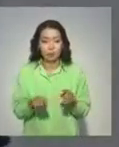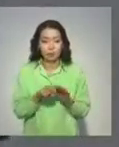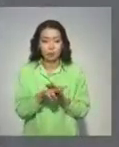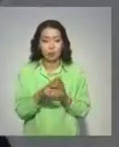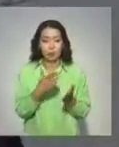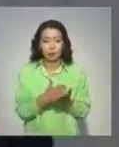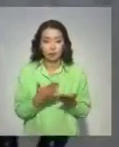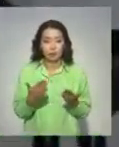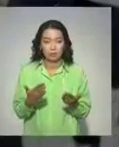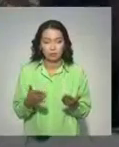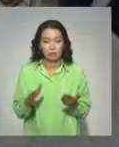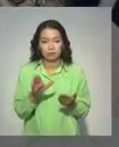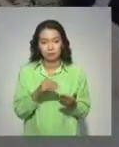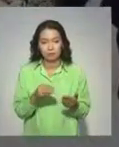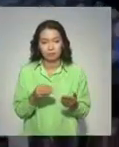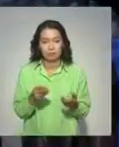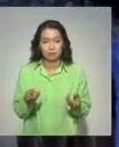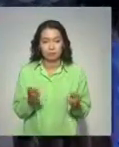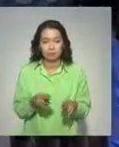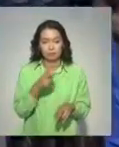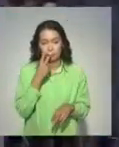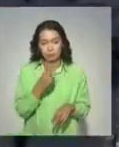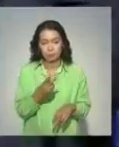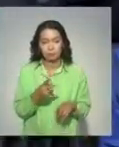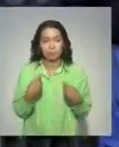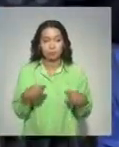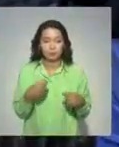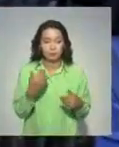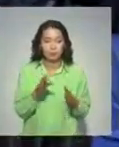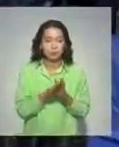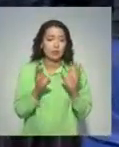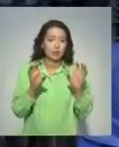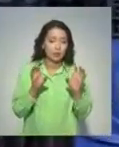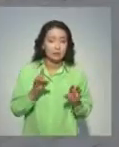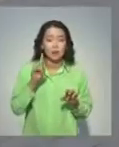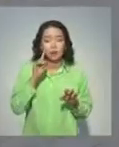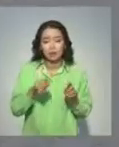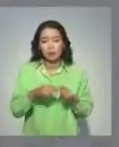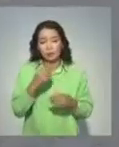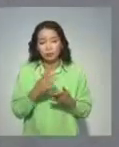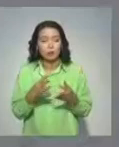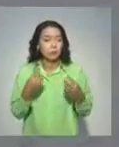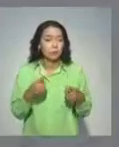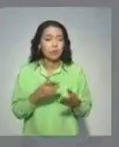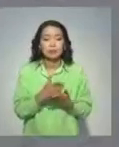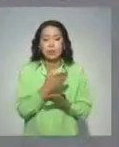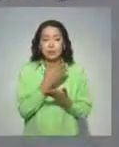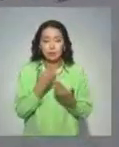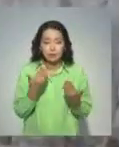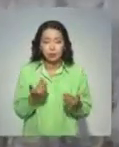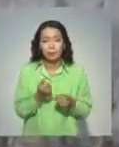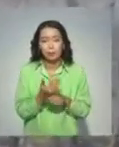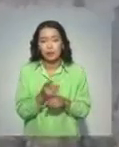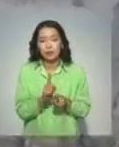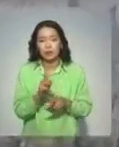заттары қараусыз қалды. Саудагерлер мұның заңсыз екенін білет, десе де басқа амалы жоқ екенін айтады. Бұған дейін бірнеше